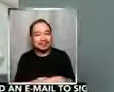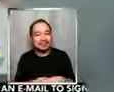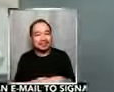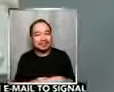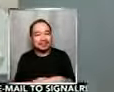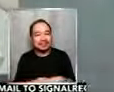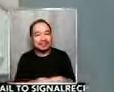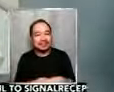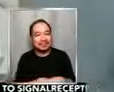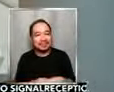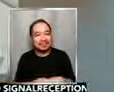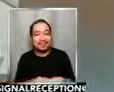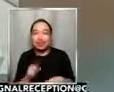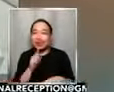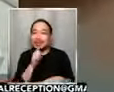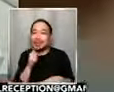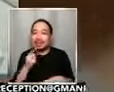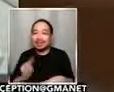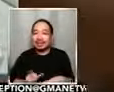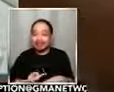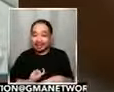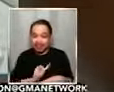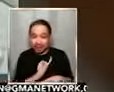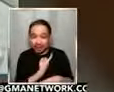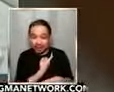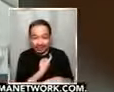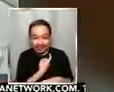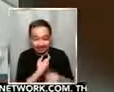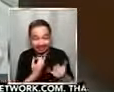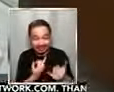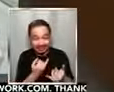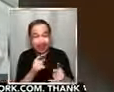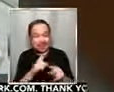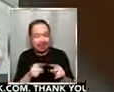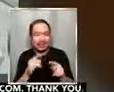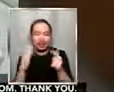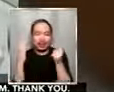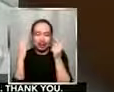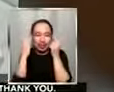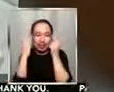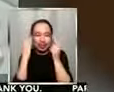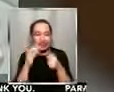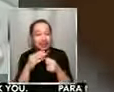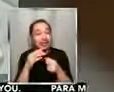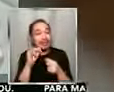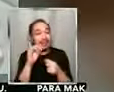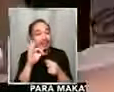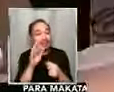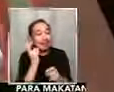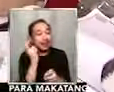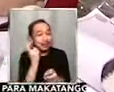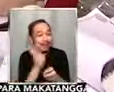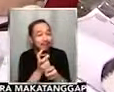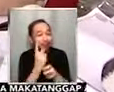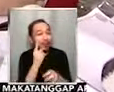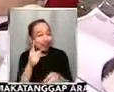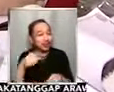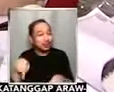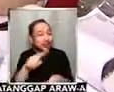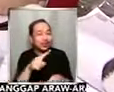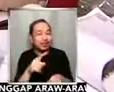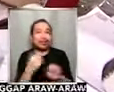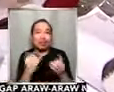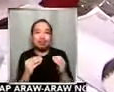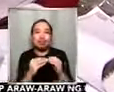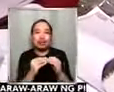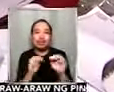It really hurts ba, Raiden? Pero chill lang mga bata ha. Kung mahirap para sa inyo, extra challenge din